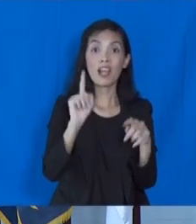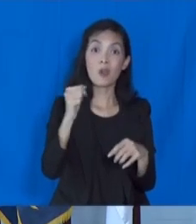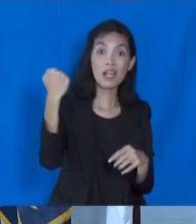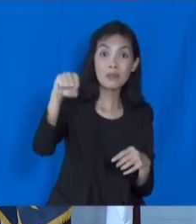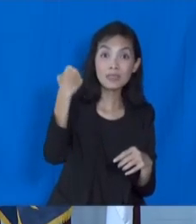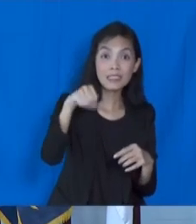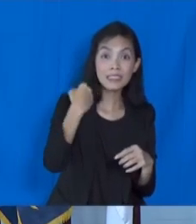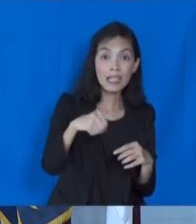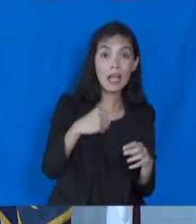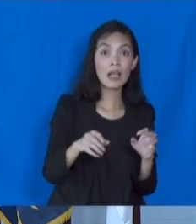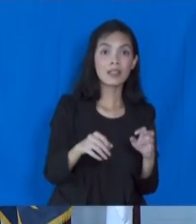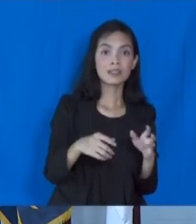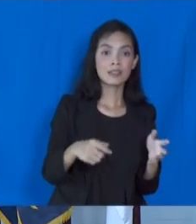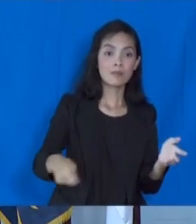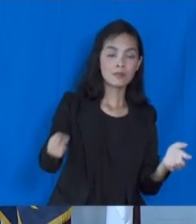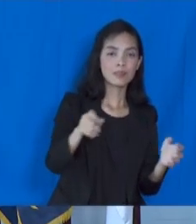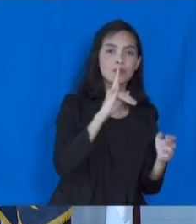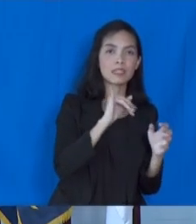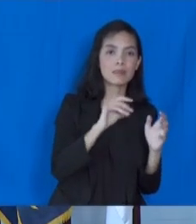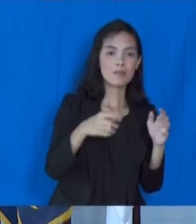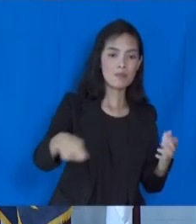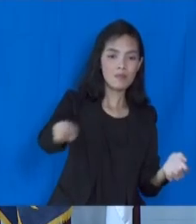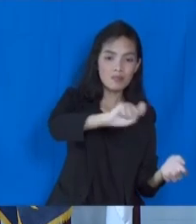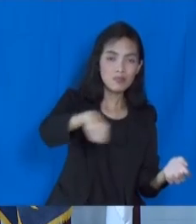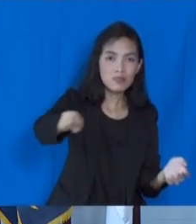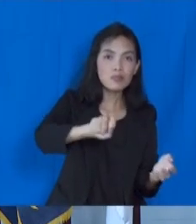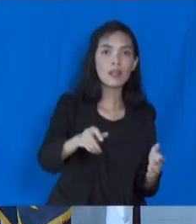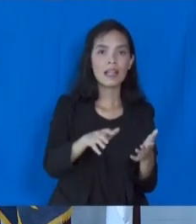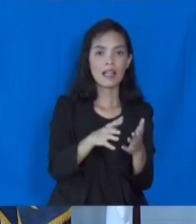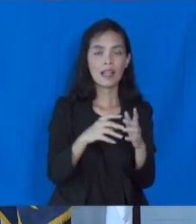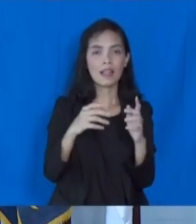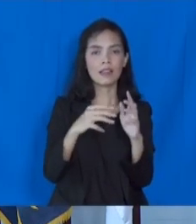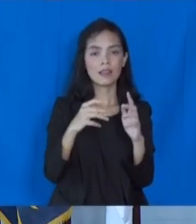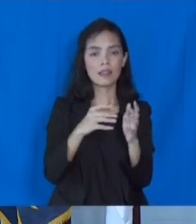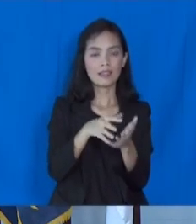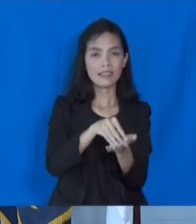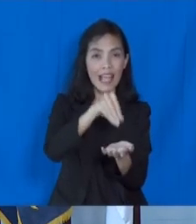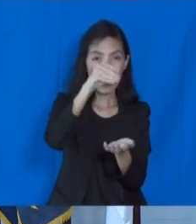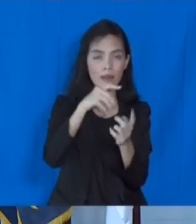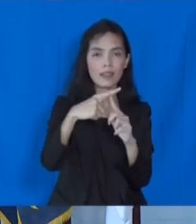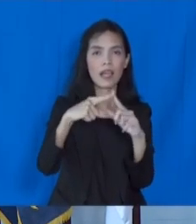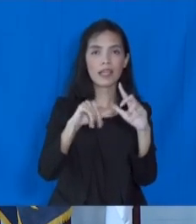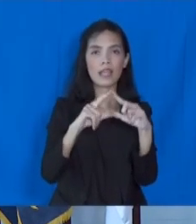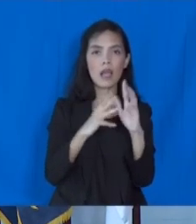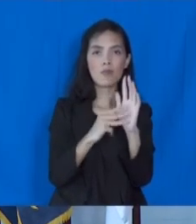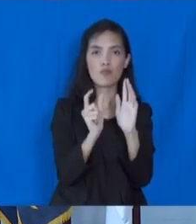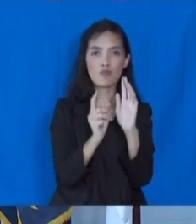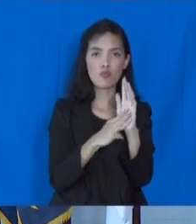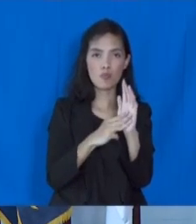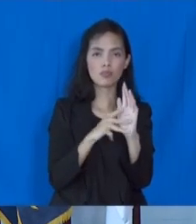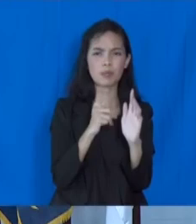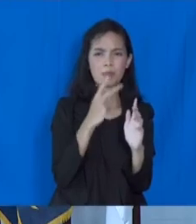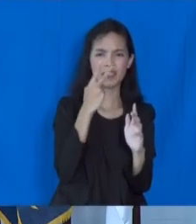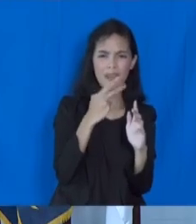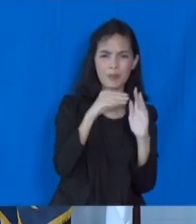proses pemandian dan juga penaya Muman karena pertimbangan keamanan atau pertimbangan teknis yang lain maka